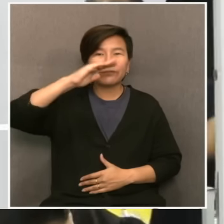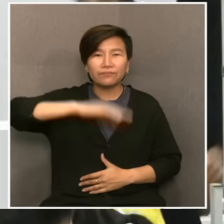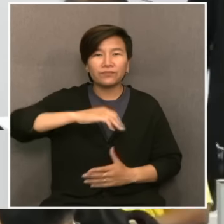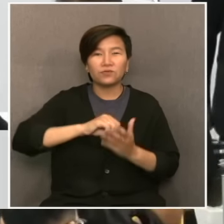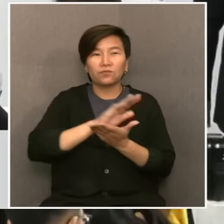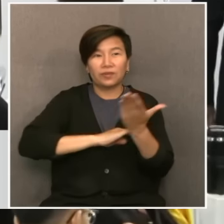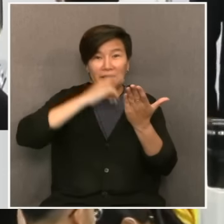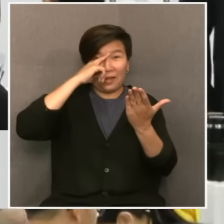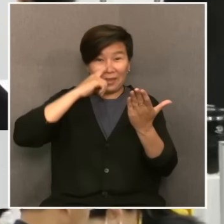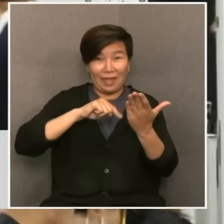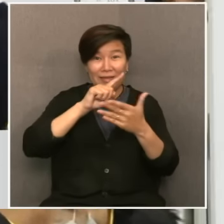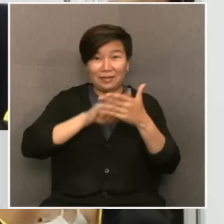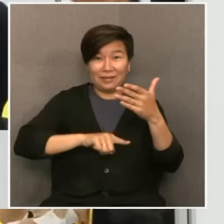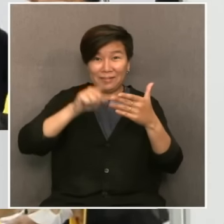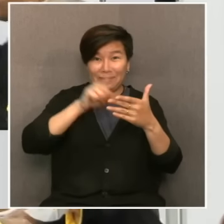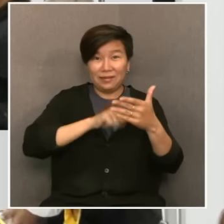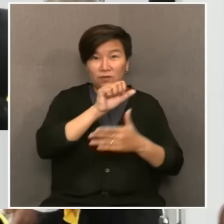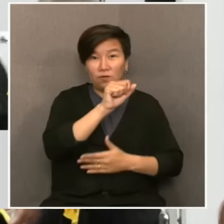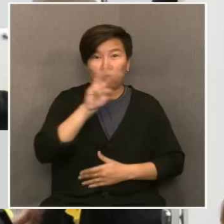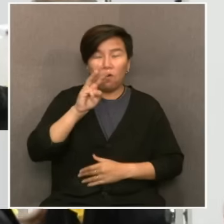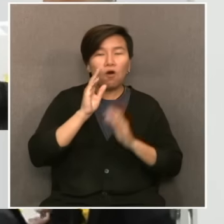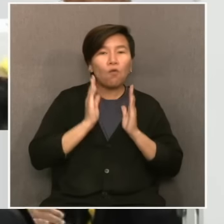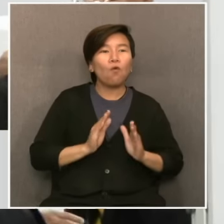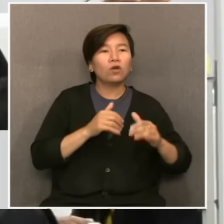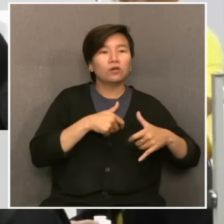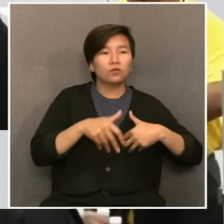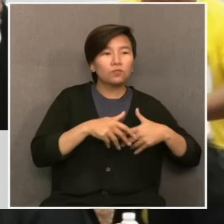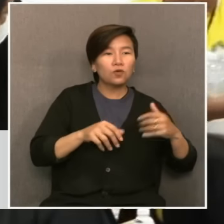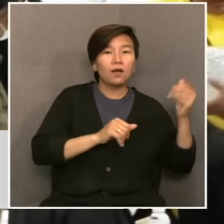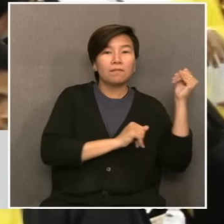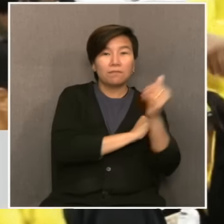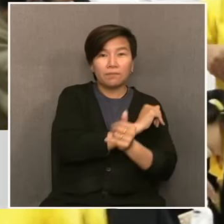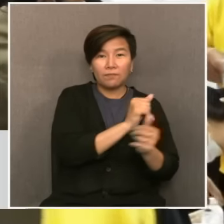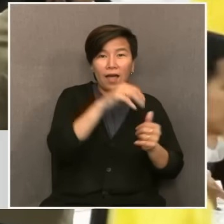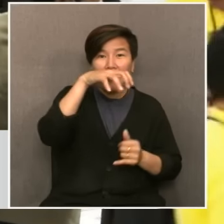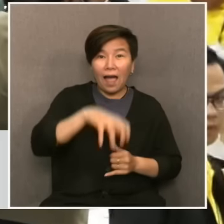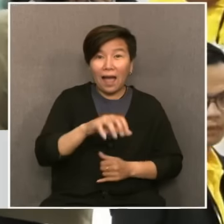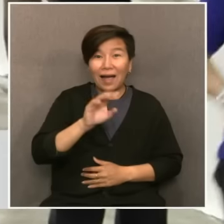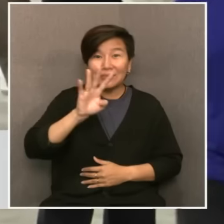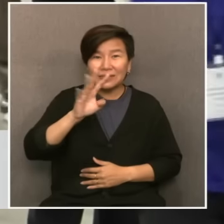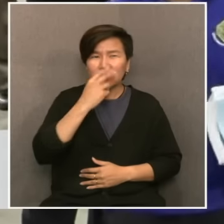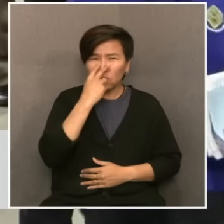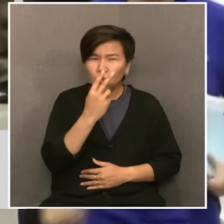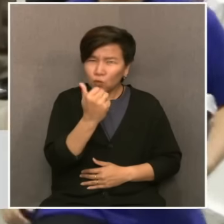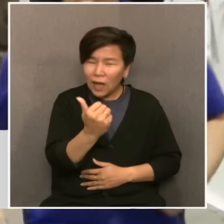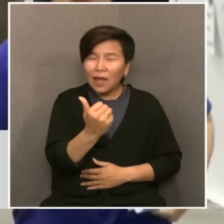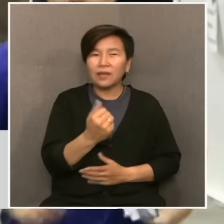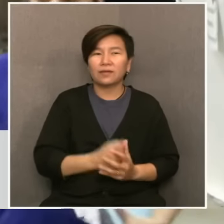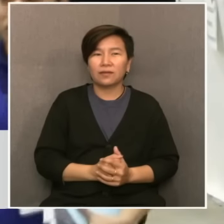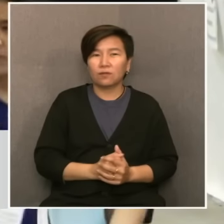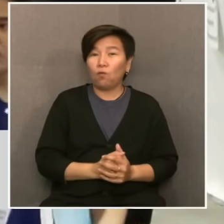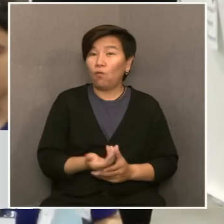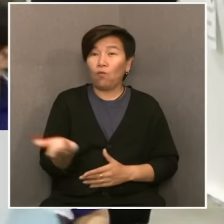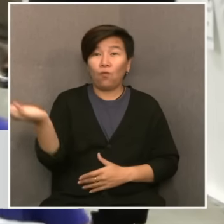ประเทศครั้งนี้นะคะประชาชนสามารถเดินทางมาที่ Impact Forum อาคาร4ได้ตลอดเวลาจนจบการคัดเลือกค่ะ